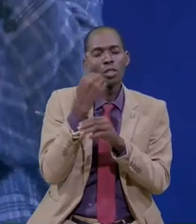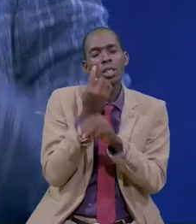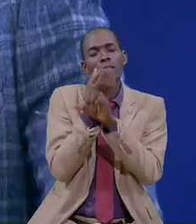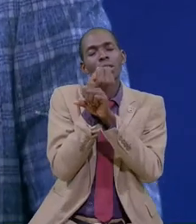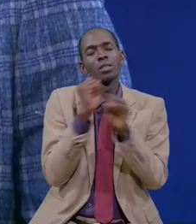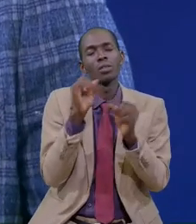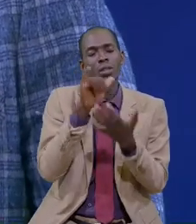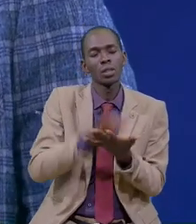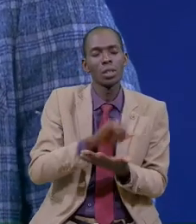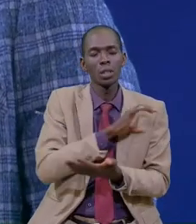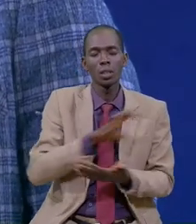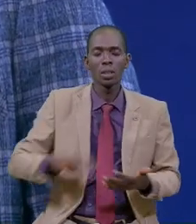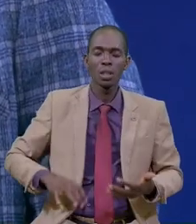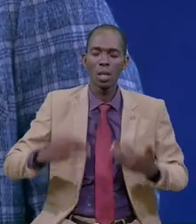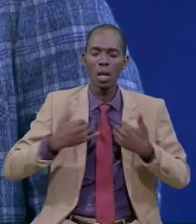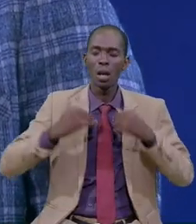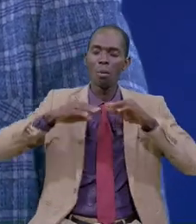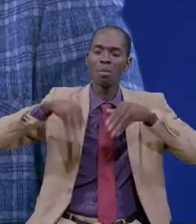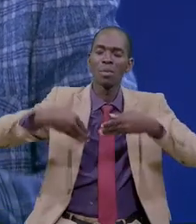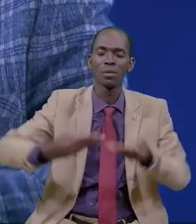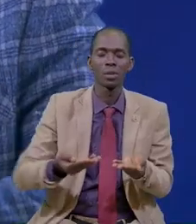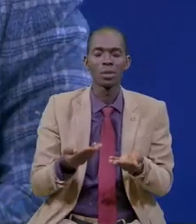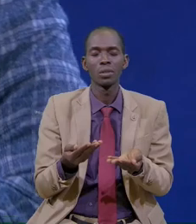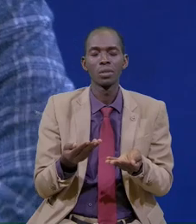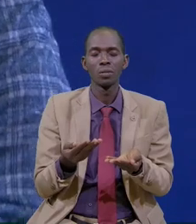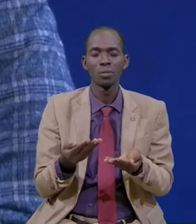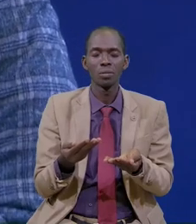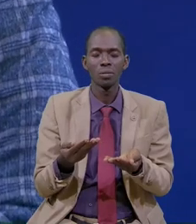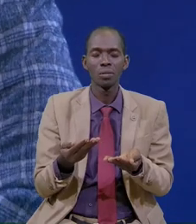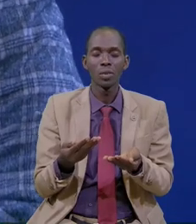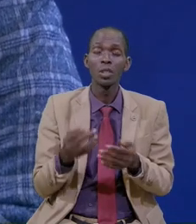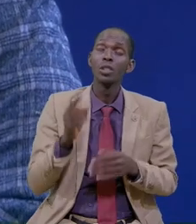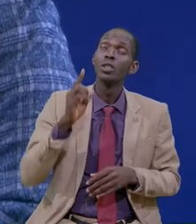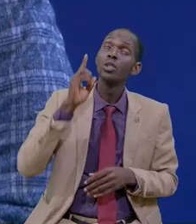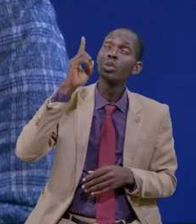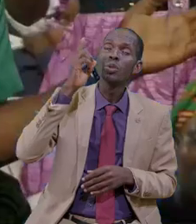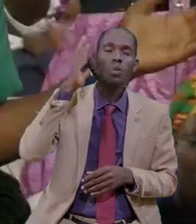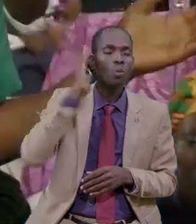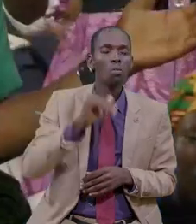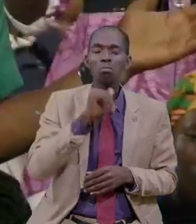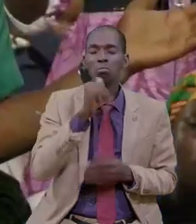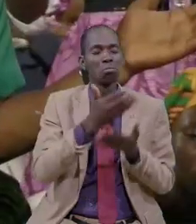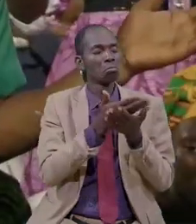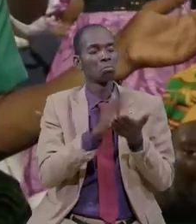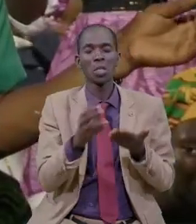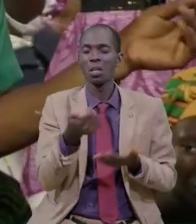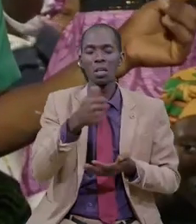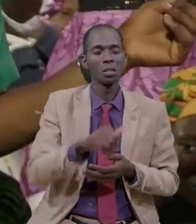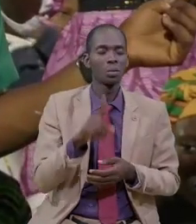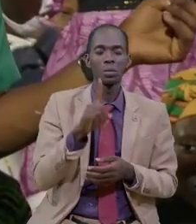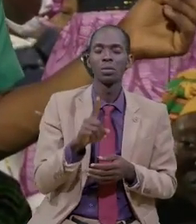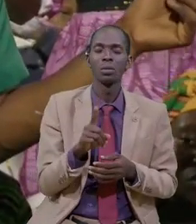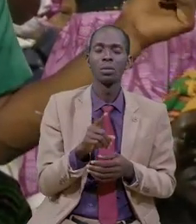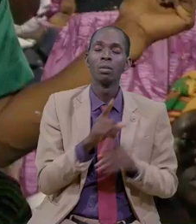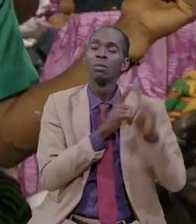has provided. Et demande le salut pour lequel Christ a pourvu. Tu ne rejettes personne.